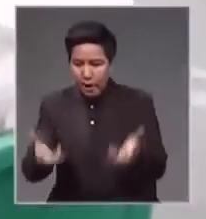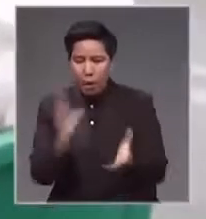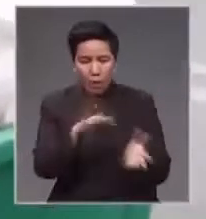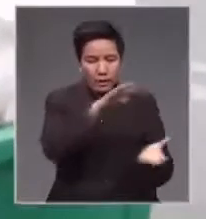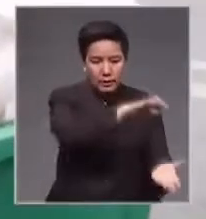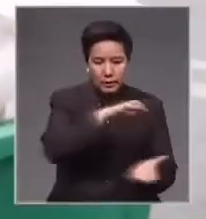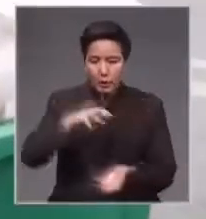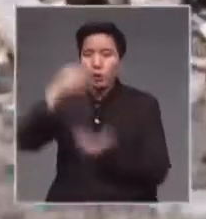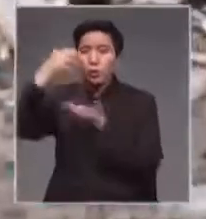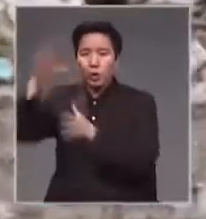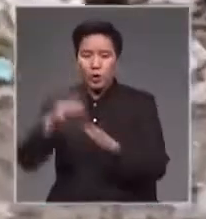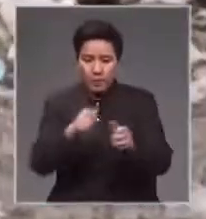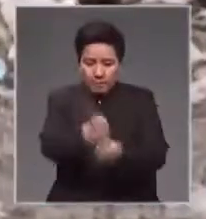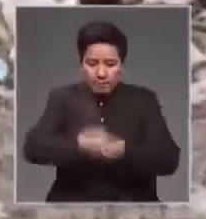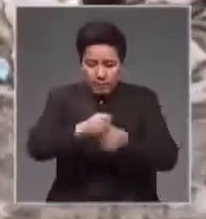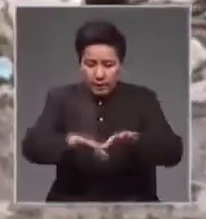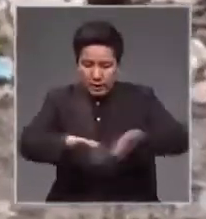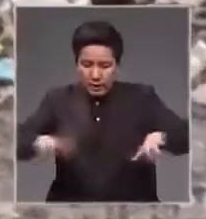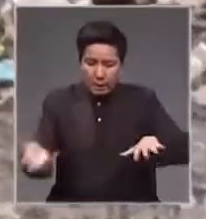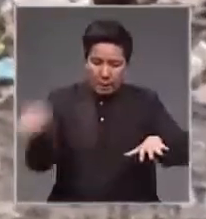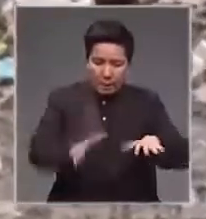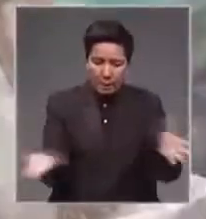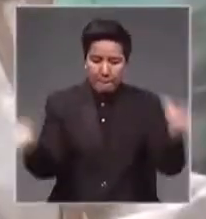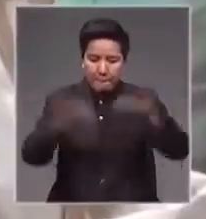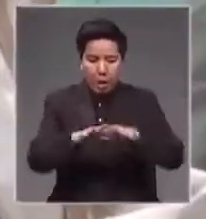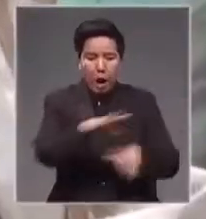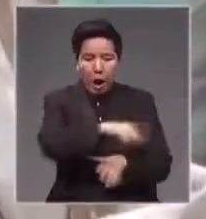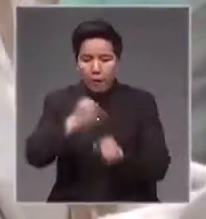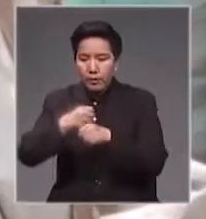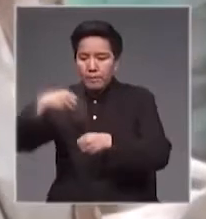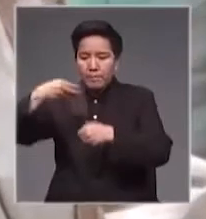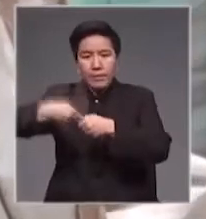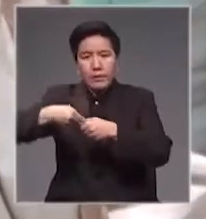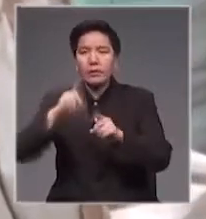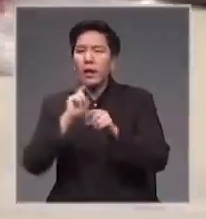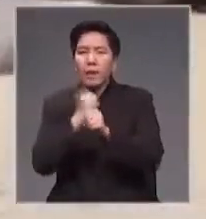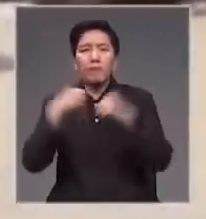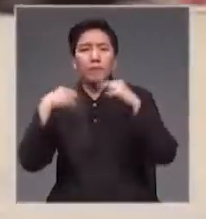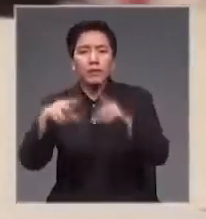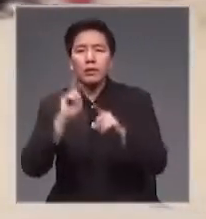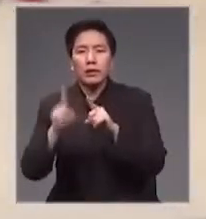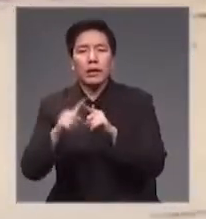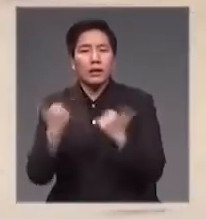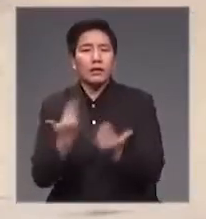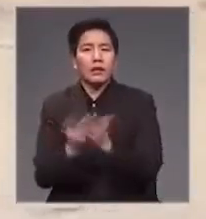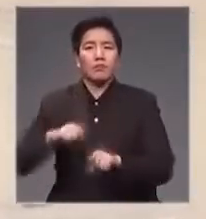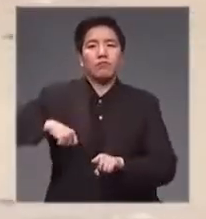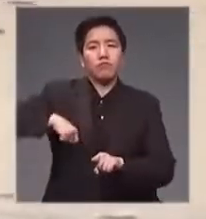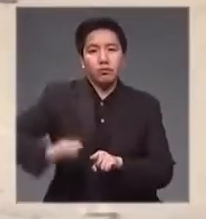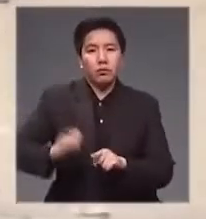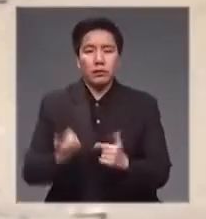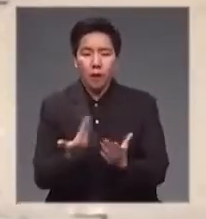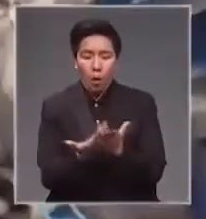าที่ทิ้งขยะฝังกลบขยะนำไปพลังงานขยะนำไปสร้างพลังงานทุกอย่างต้องใช้งบประมาณเป็นจำนวนมาก ปัจจุบันเราเก็บค่าขยะได้